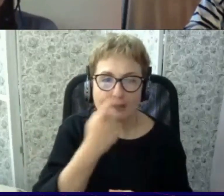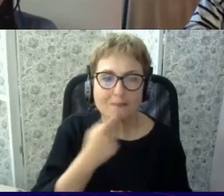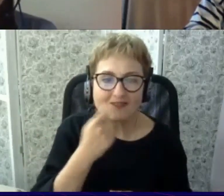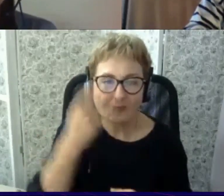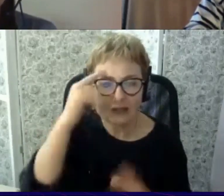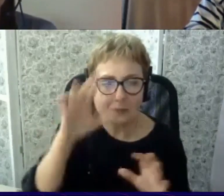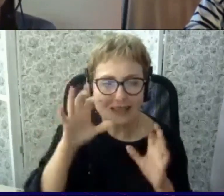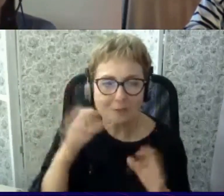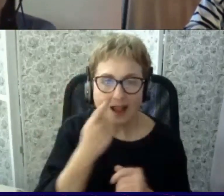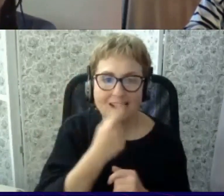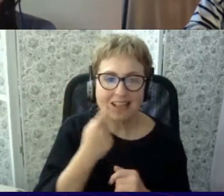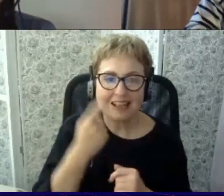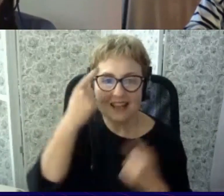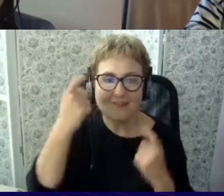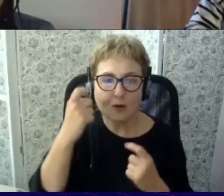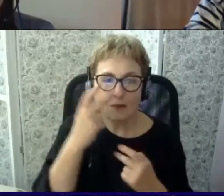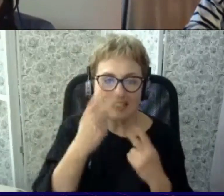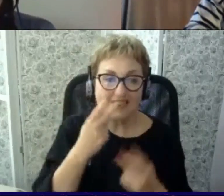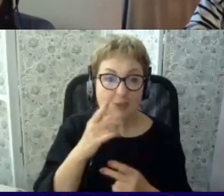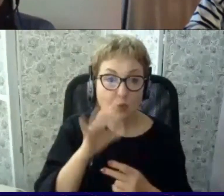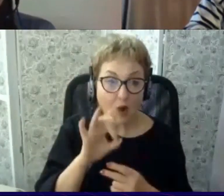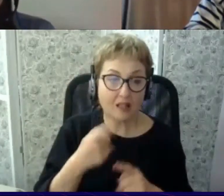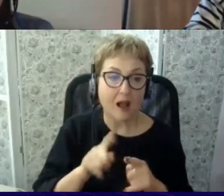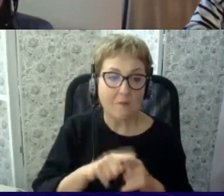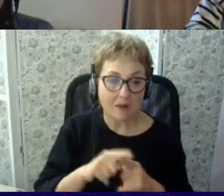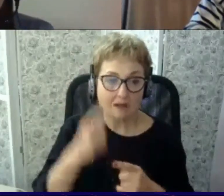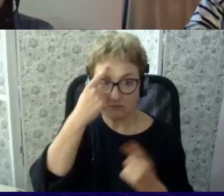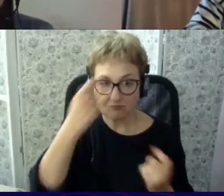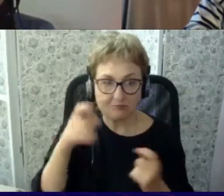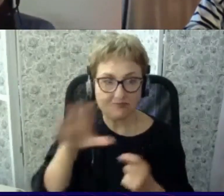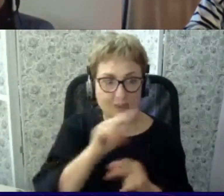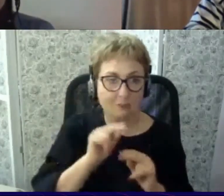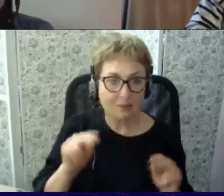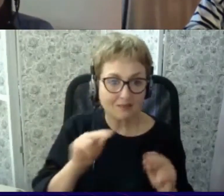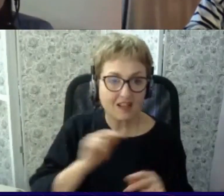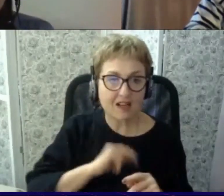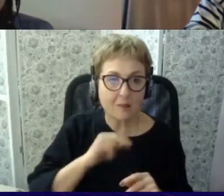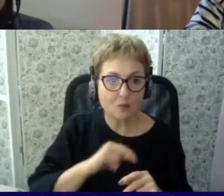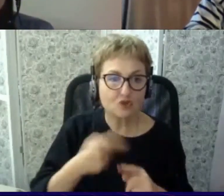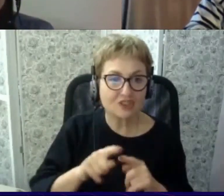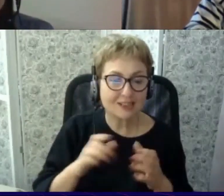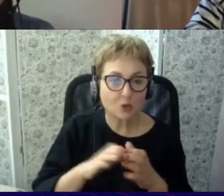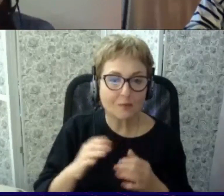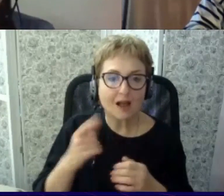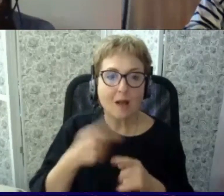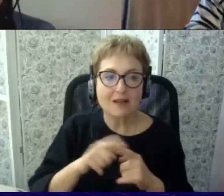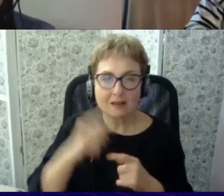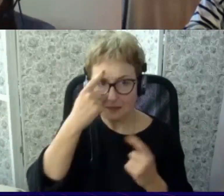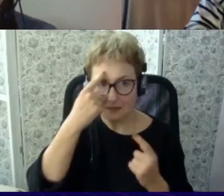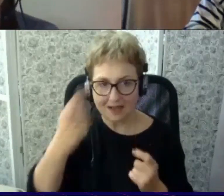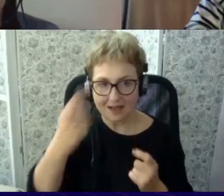губ. То есть он воспринимает информацию визуально. Об этом были проинформированы преподаватели, работающие с этой группой, об этом